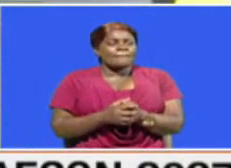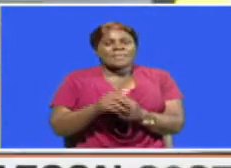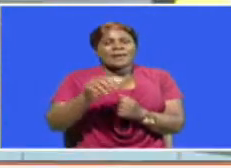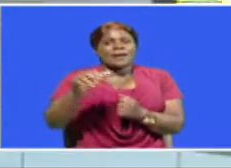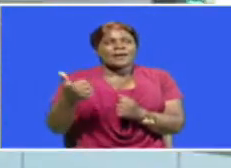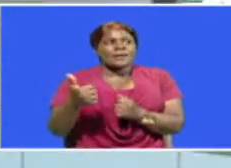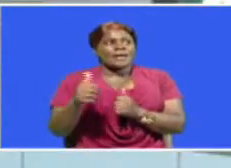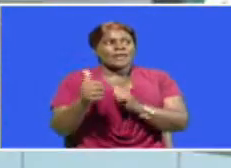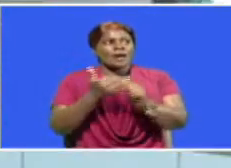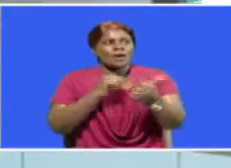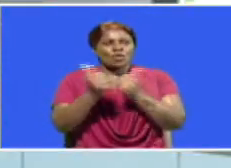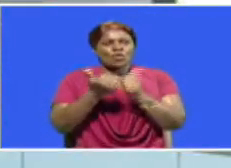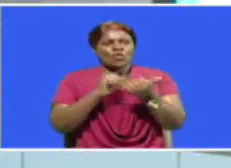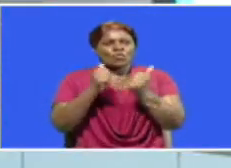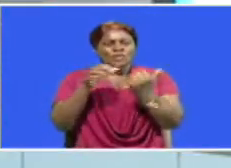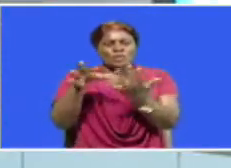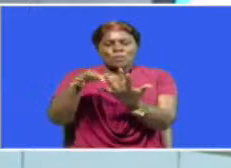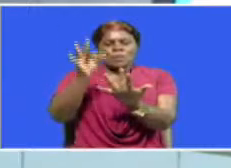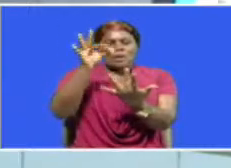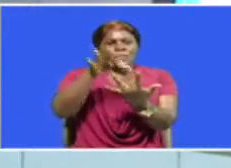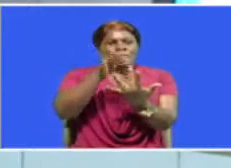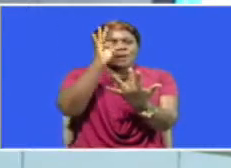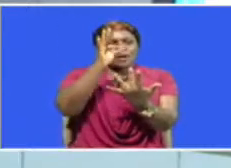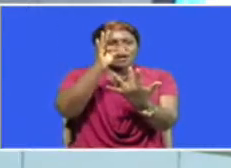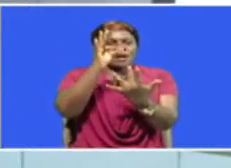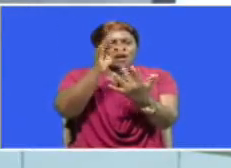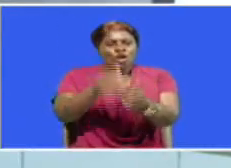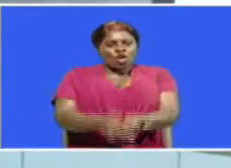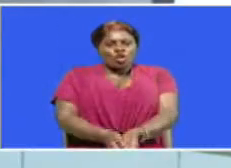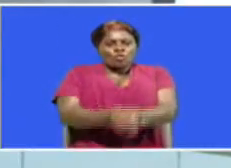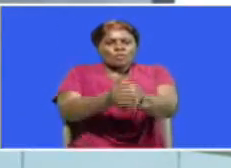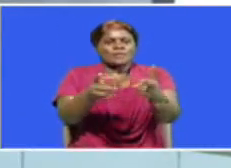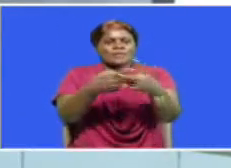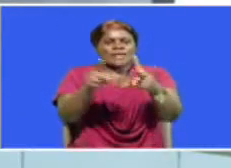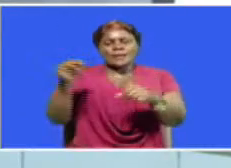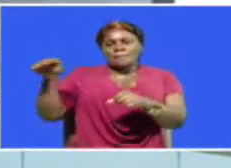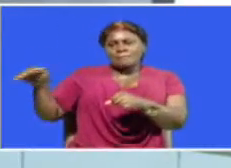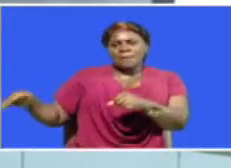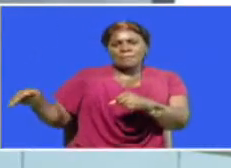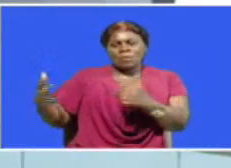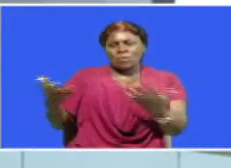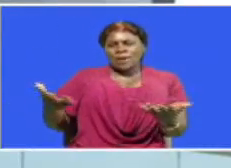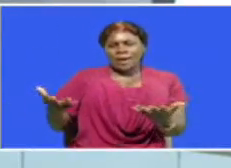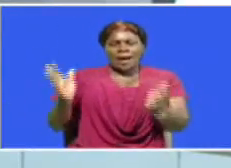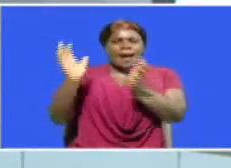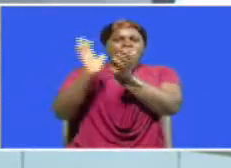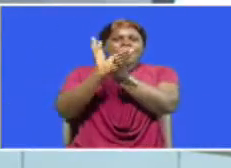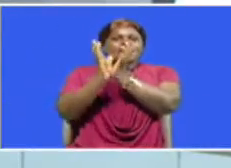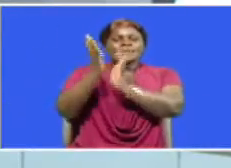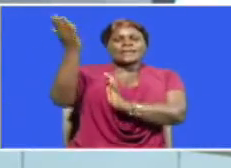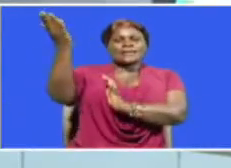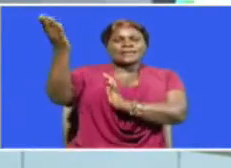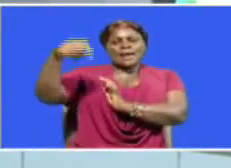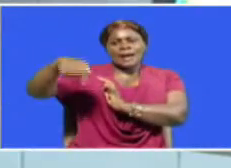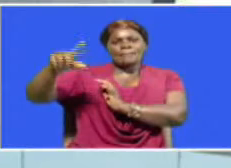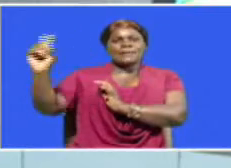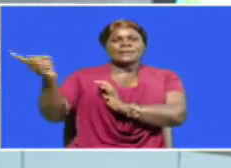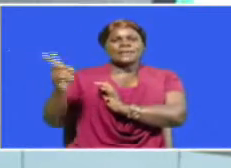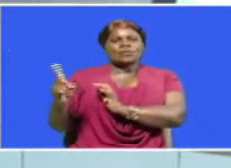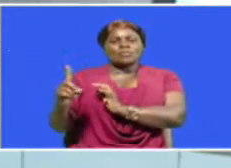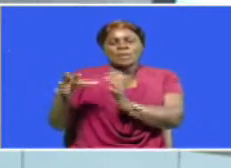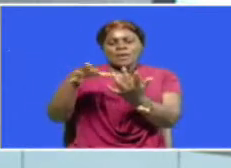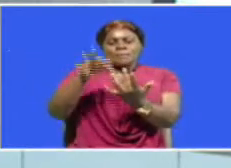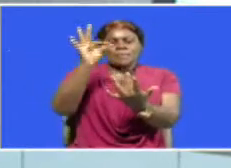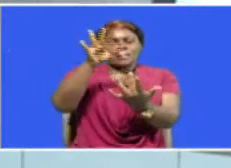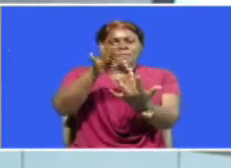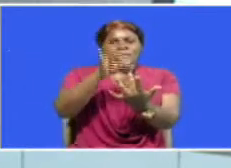Mineko mashindano ya mchujo wa ligi ya voliboli yalingoa nanga mapema hii leo katika uwanja wa Kasarani hapa jijini Nairobi. Mchujo